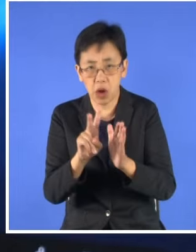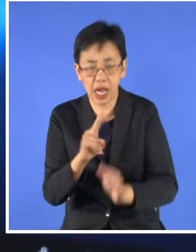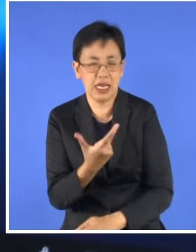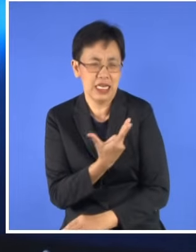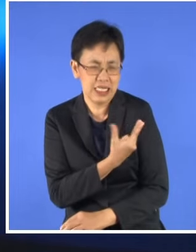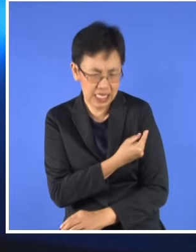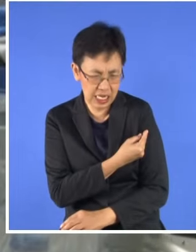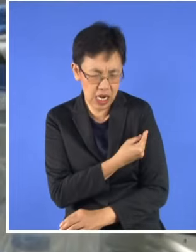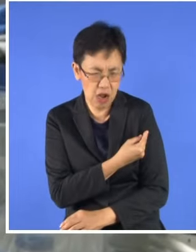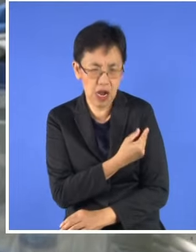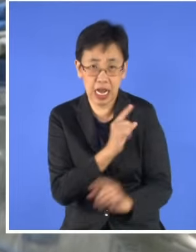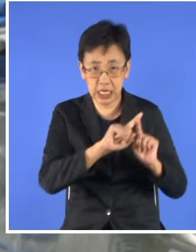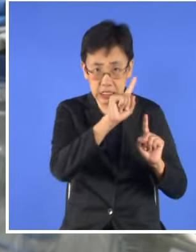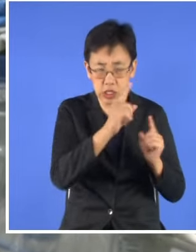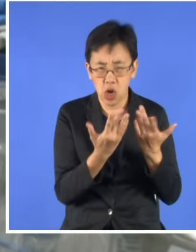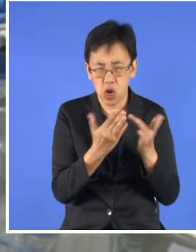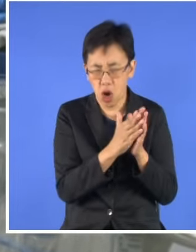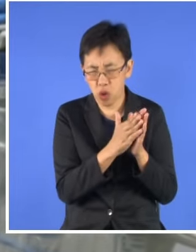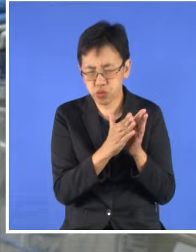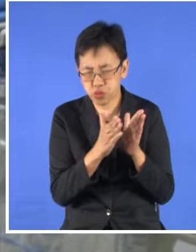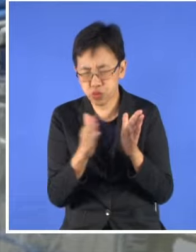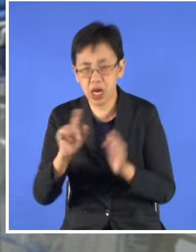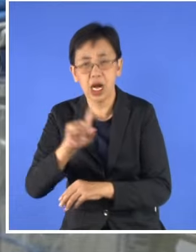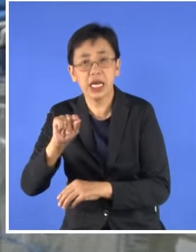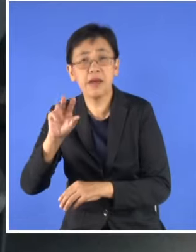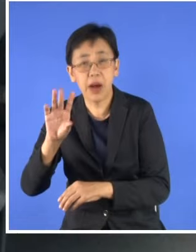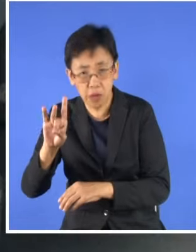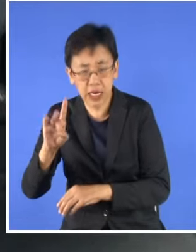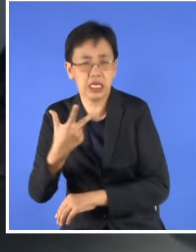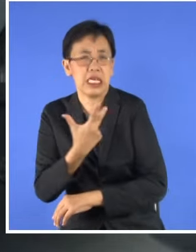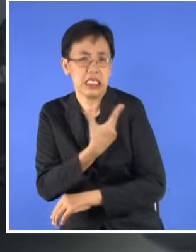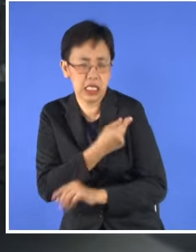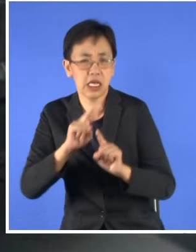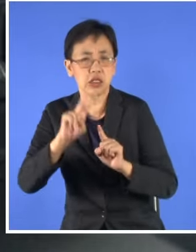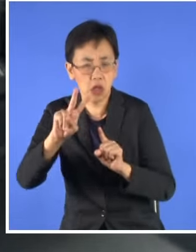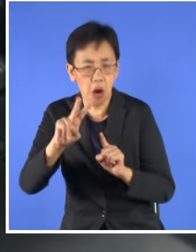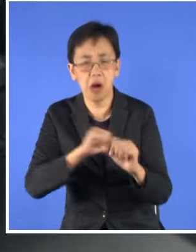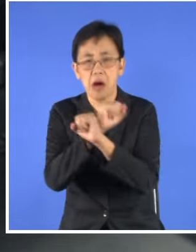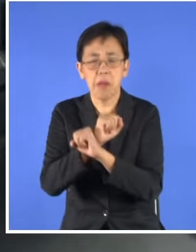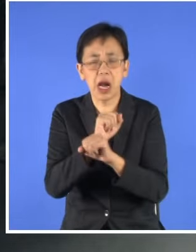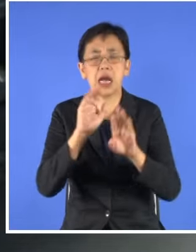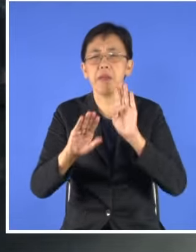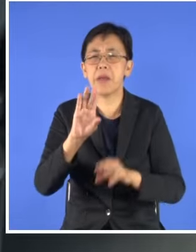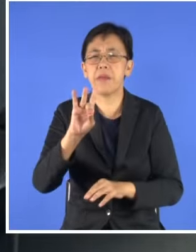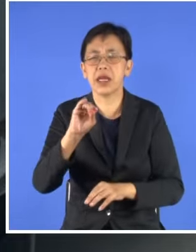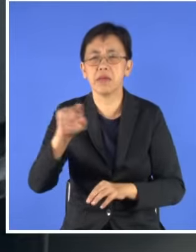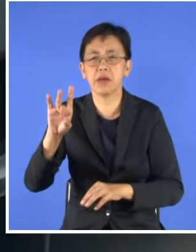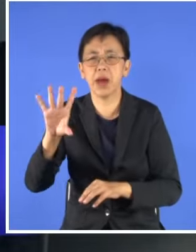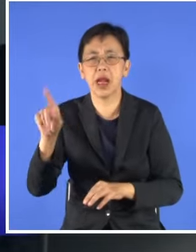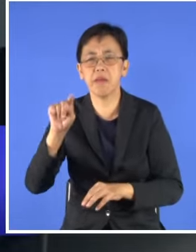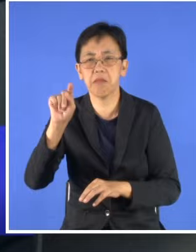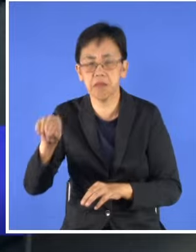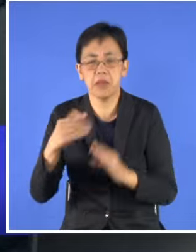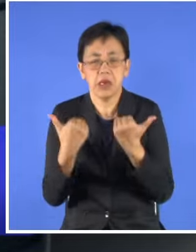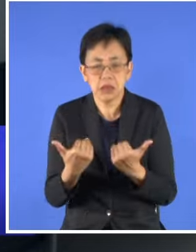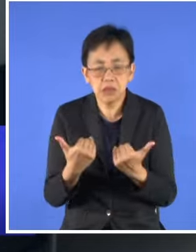วนก็จะมีประสิทธภาในการปองกนโรคได้ถึง 80-85%ขณะนี้มีการบริการฉีดวักซินปองกโคฟดาษ